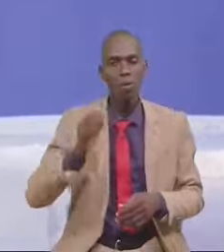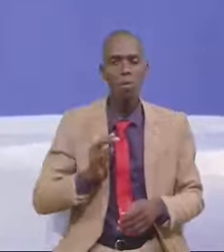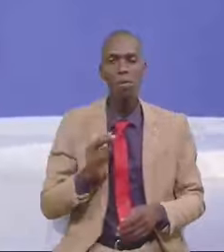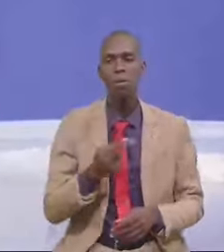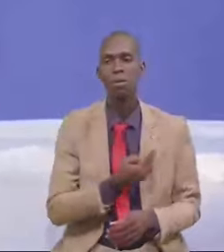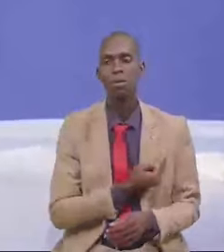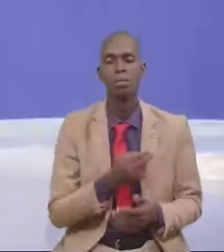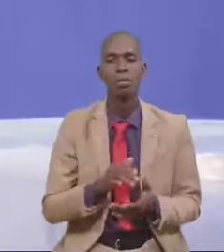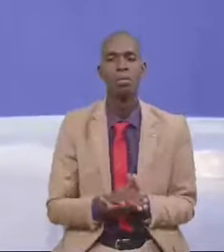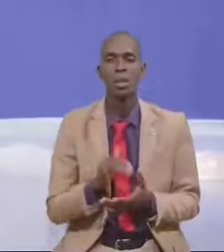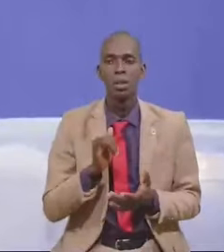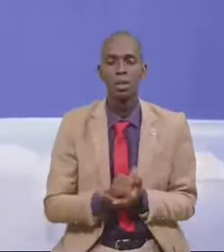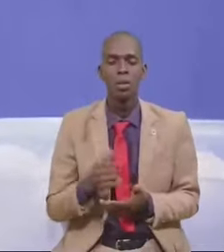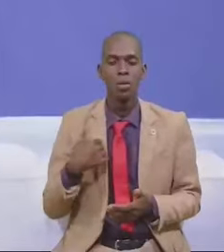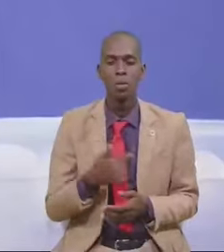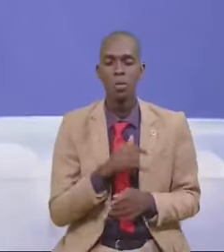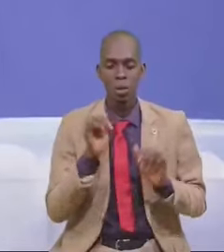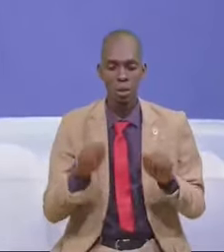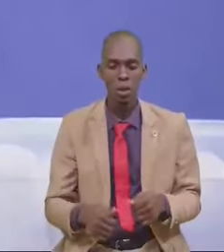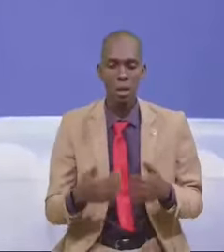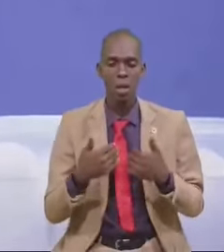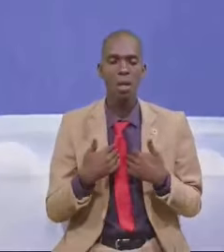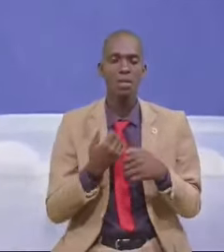Pour que nous ayons le salut en Christ.